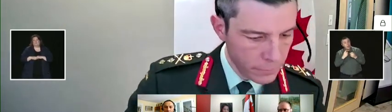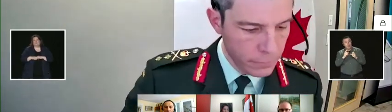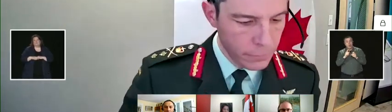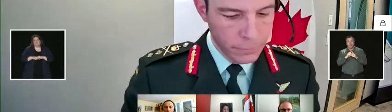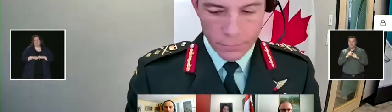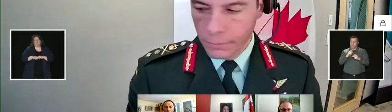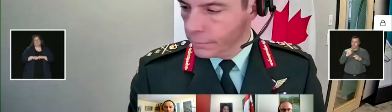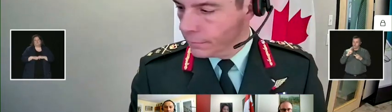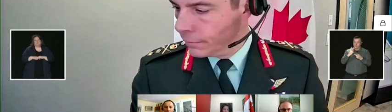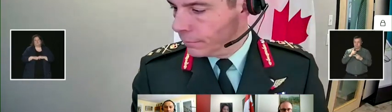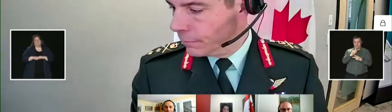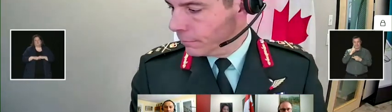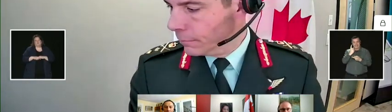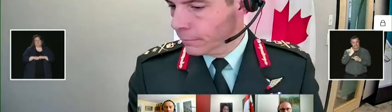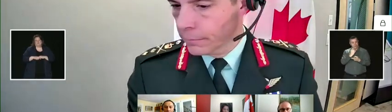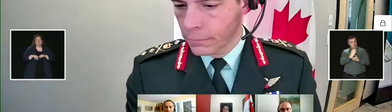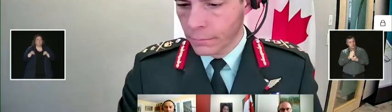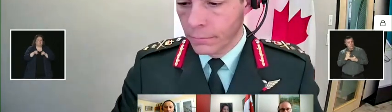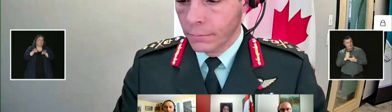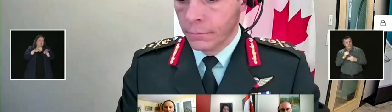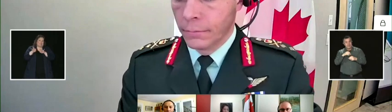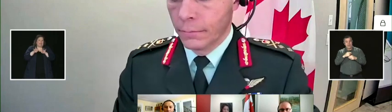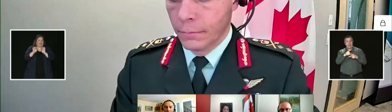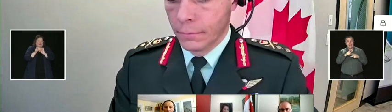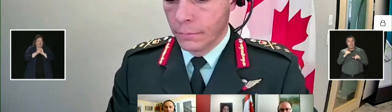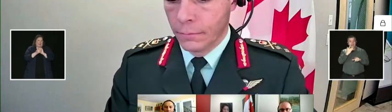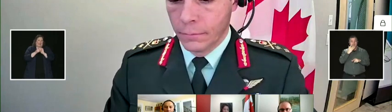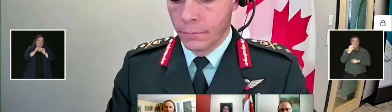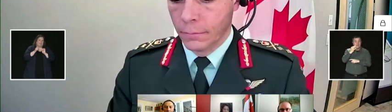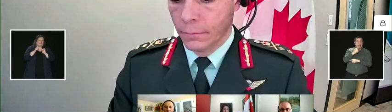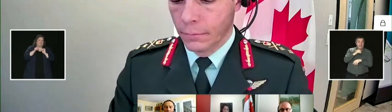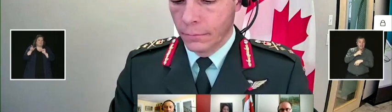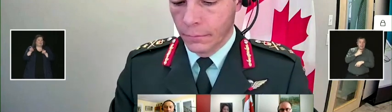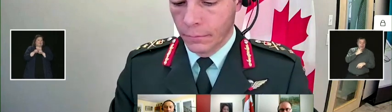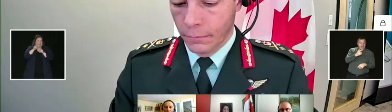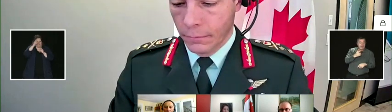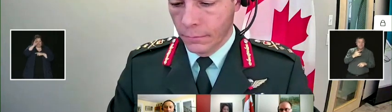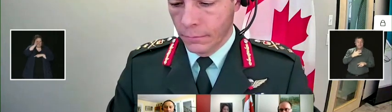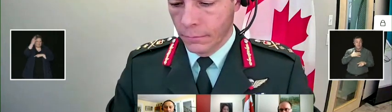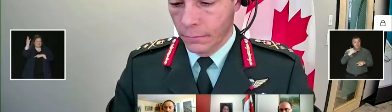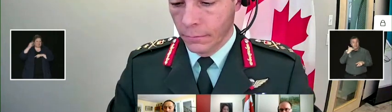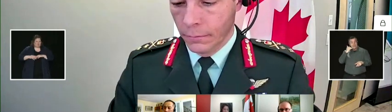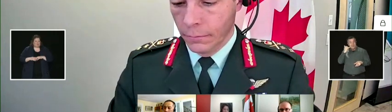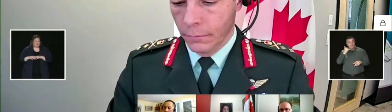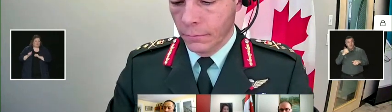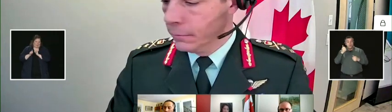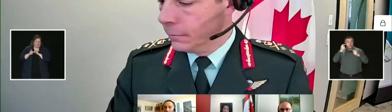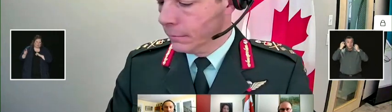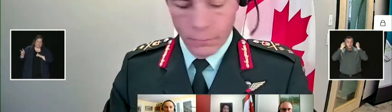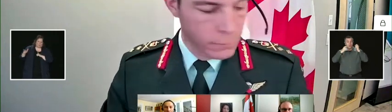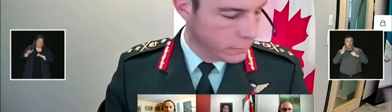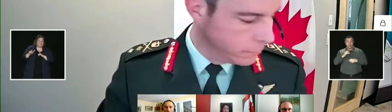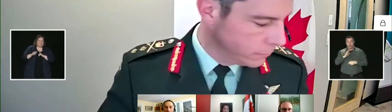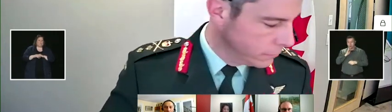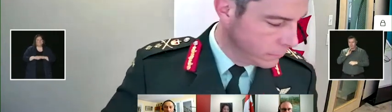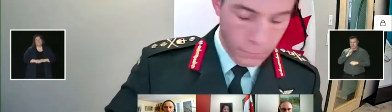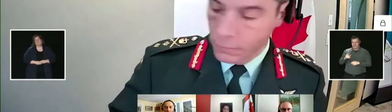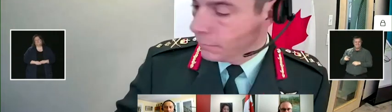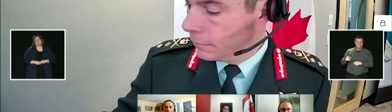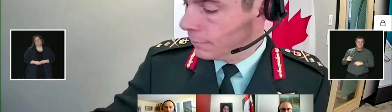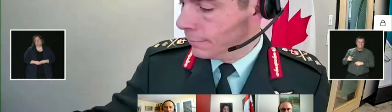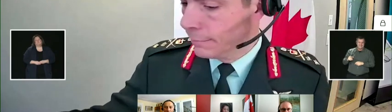de suivi dans la langue officielle de votre choix. Et s'il vous plaît, je vous demanderai d'utiliser votre téléphone ou un micro-casque plutôt